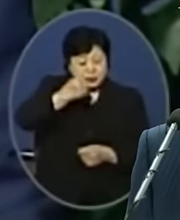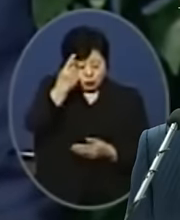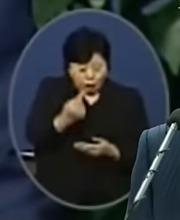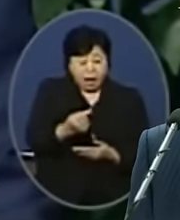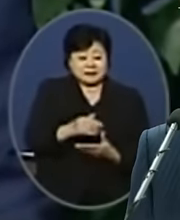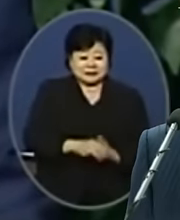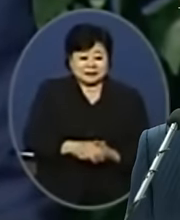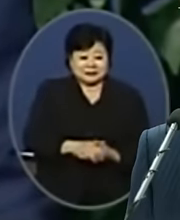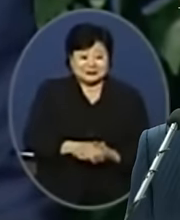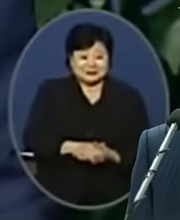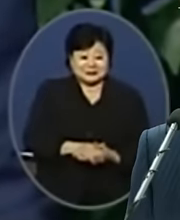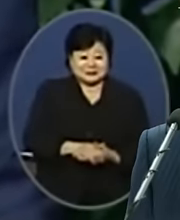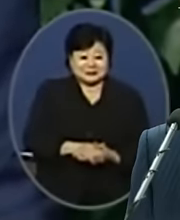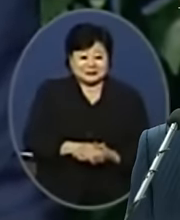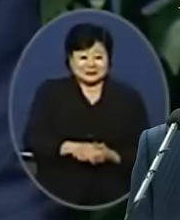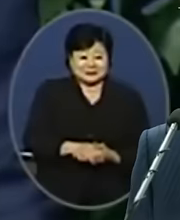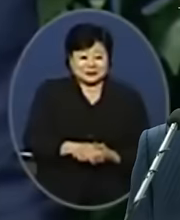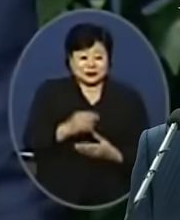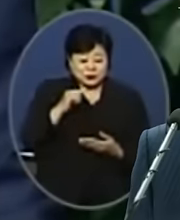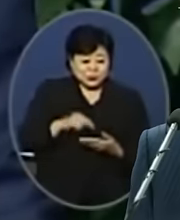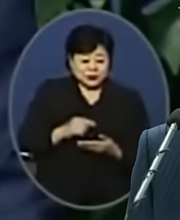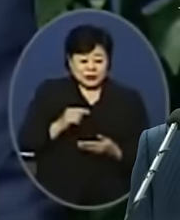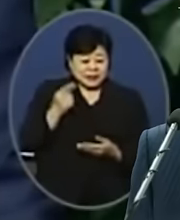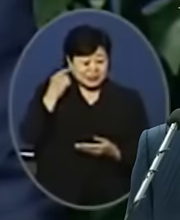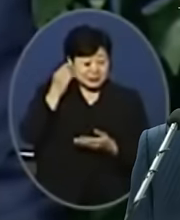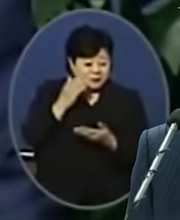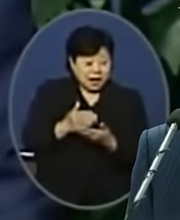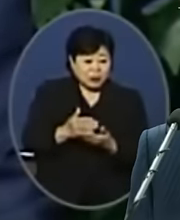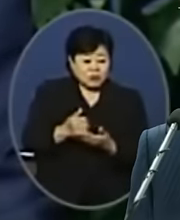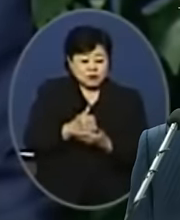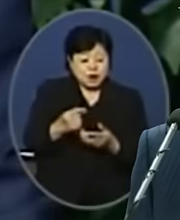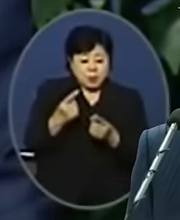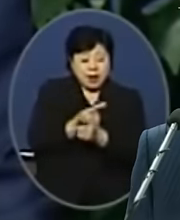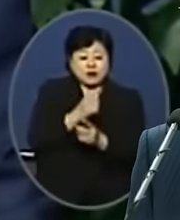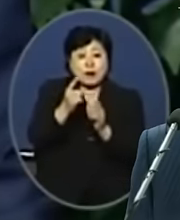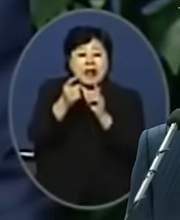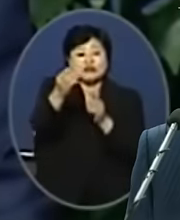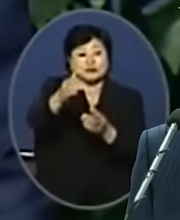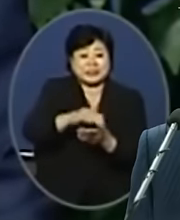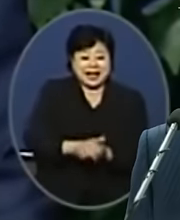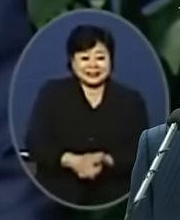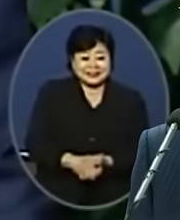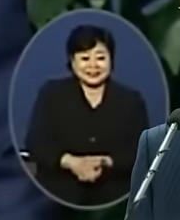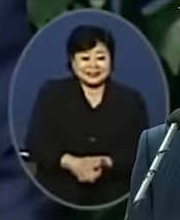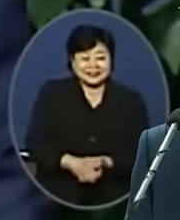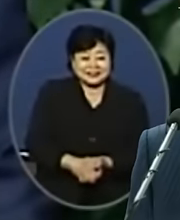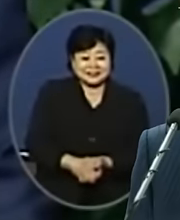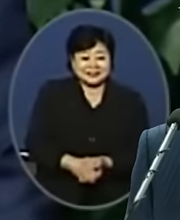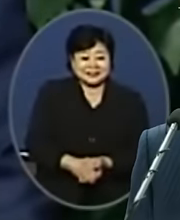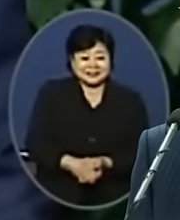가져놔라. 오늘 쉽게 듣지 마십시오. 여러분 운명을 바꿀 수 있는 말을 제가 해드리는 것입니다.